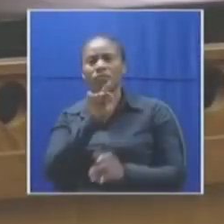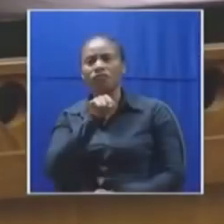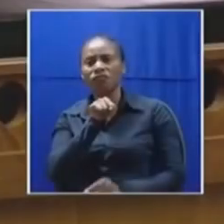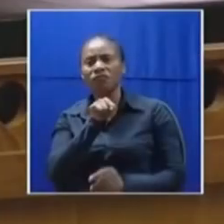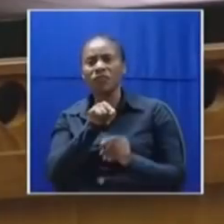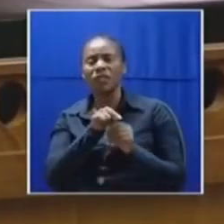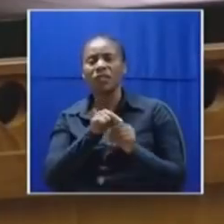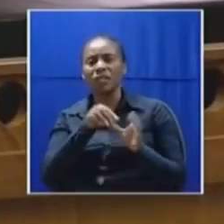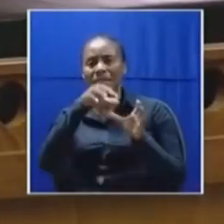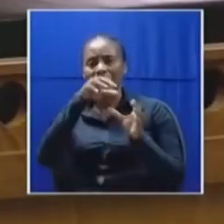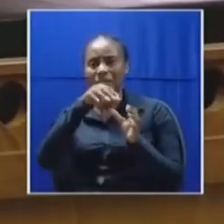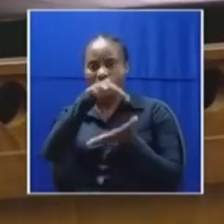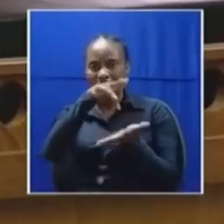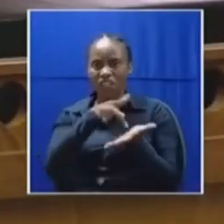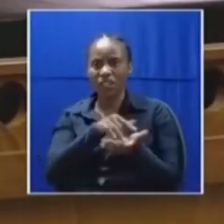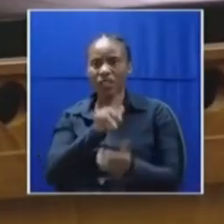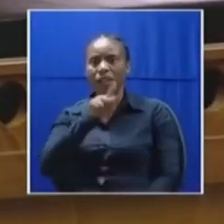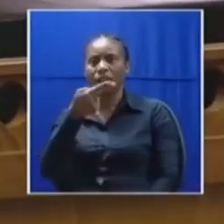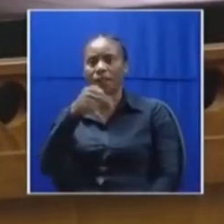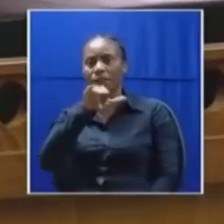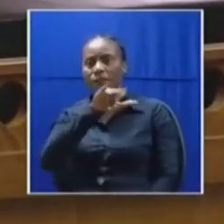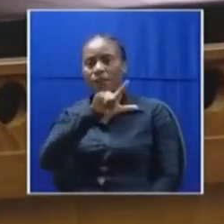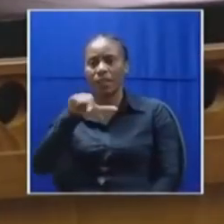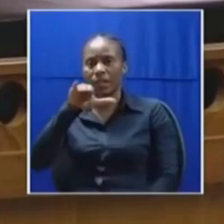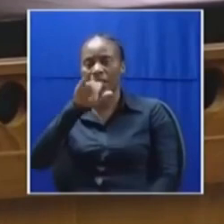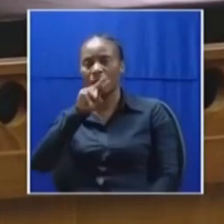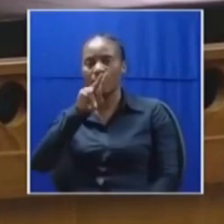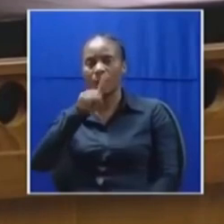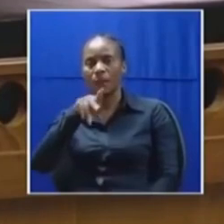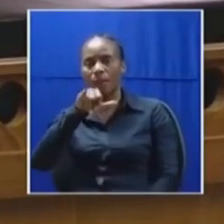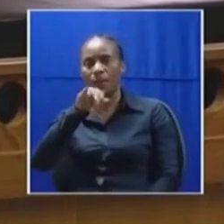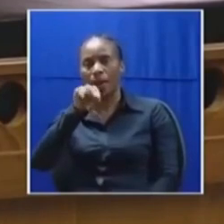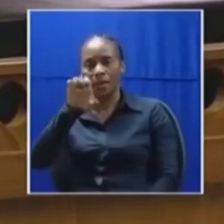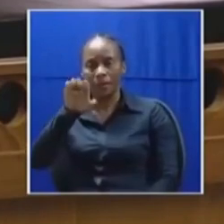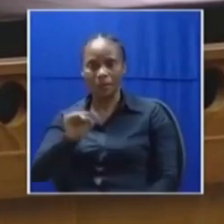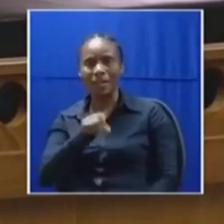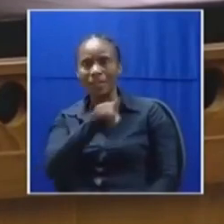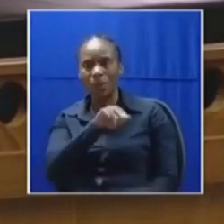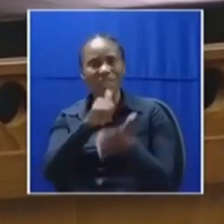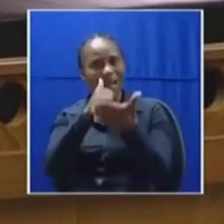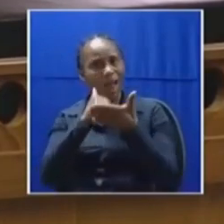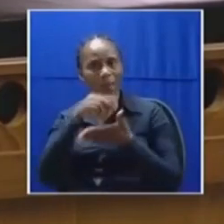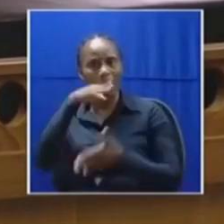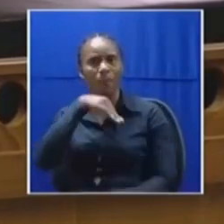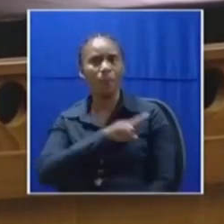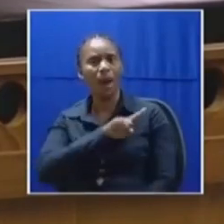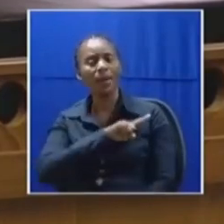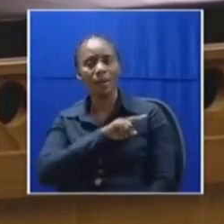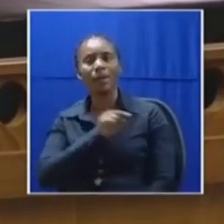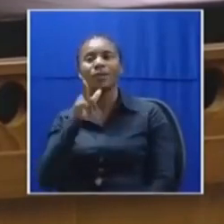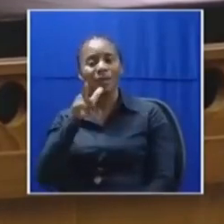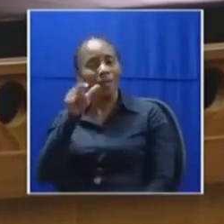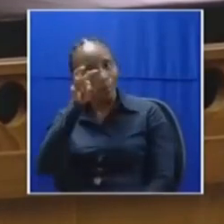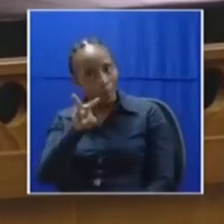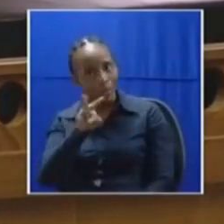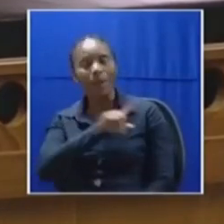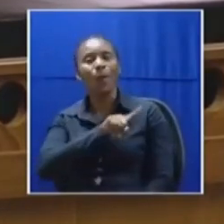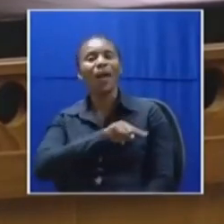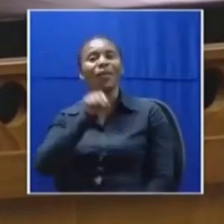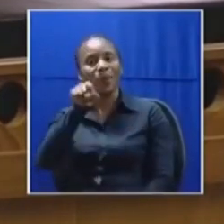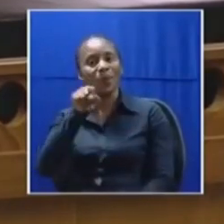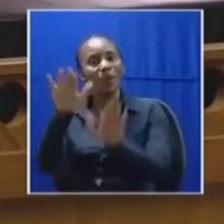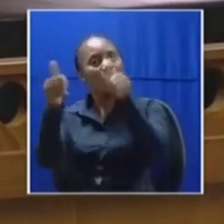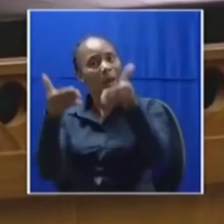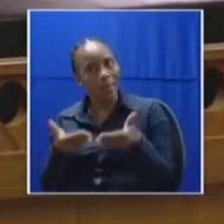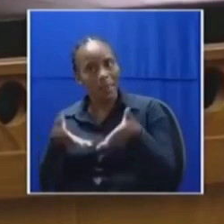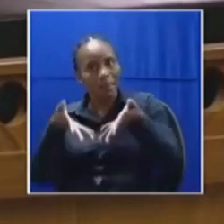Nommer 4, Wouter Wessels. Ek is baie beïndruk met sy vertoning oor die algemeen. Hy praat sterk in die parlement oor dinge wat vir my